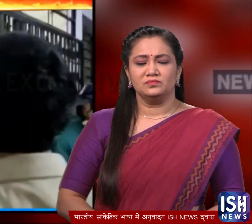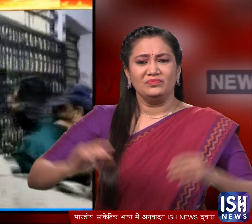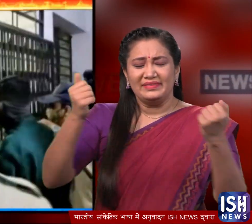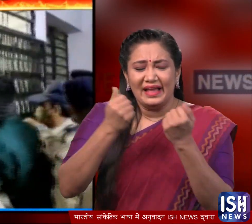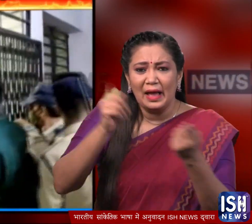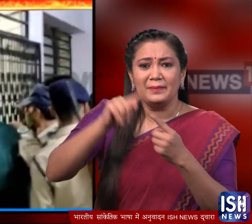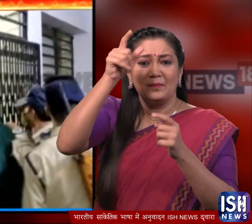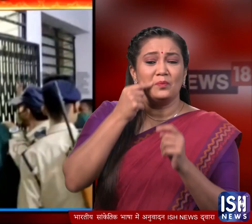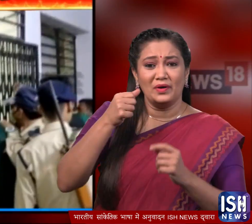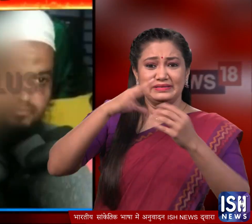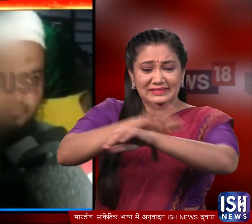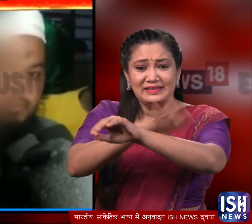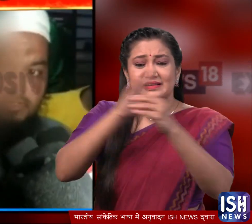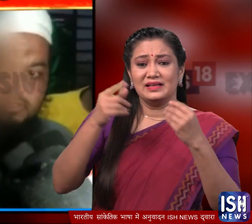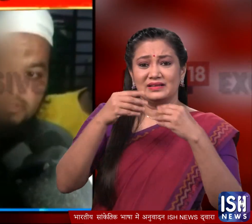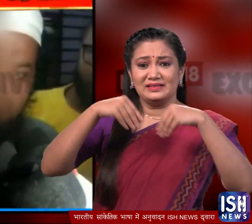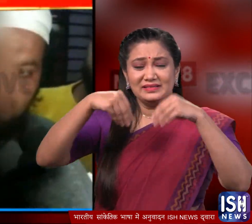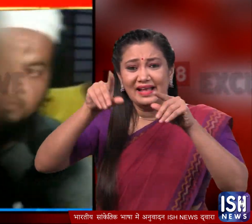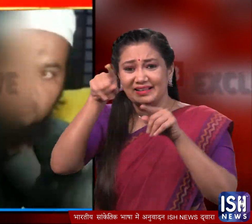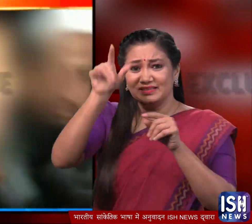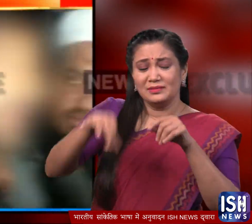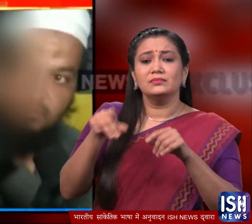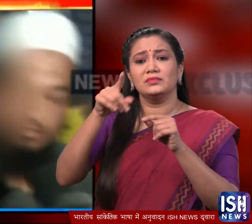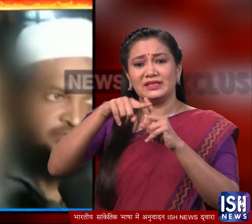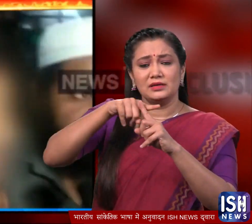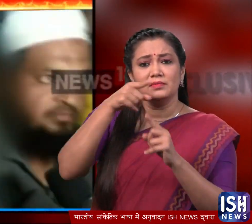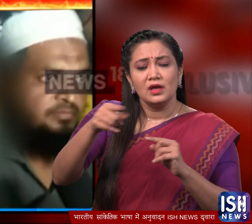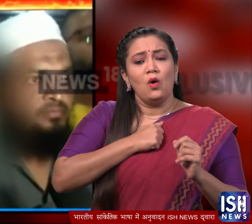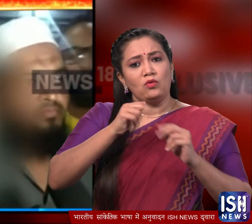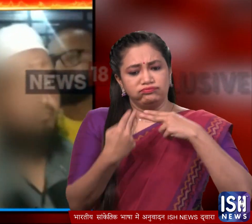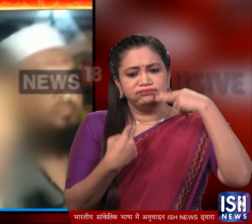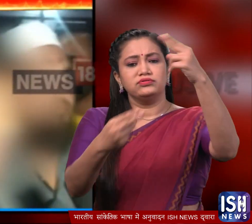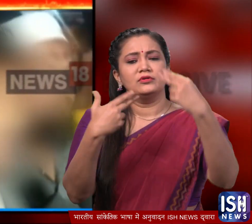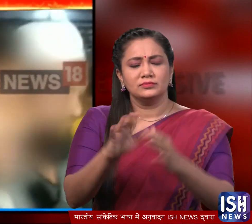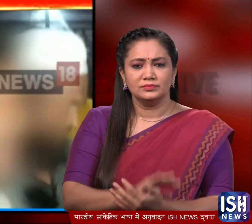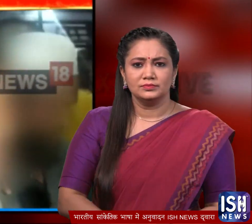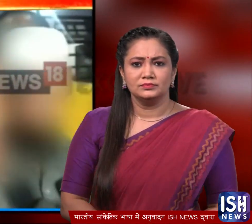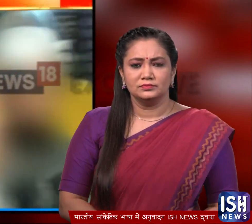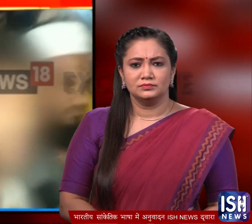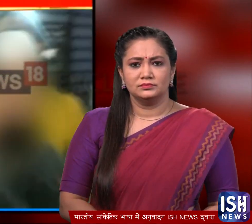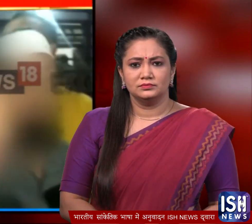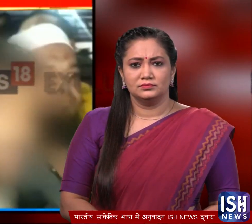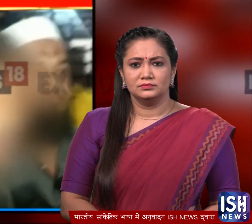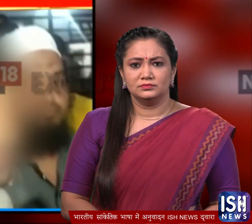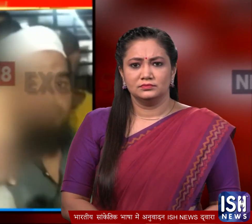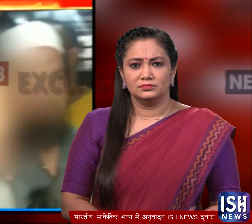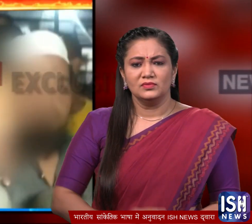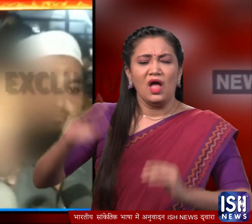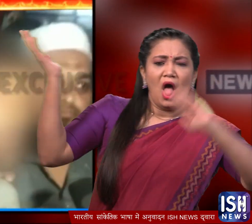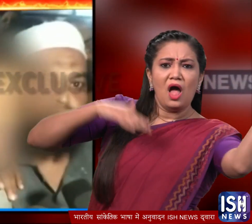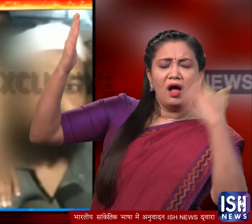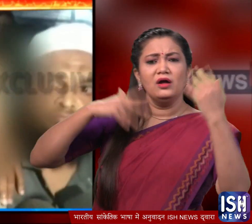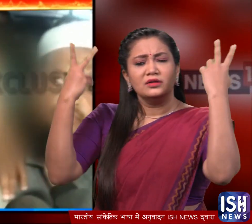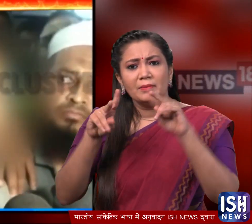हंगामे के बीच चूड़ियां बेचने वाला तस्लीम नाम का शख्स भी सामने आया और उसने आपबीती सुनाई। बस जैसे नाम बताया वैसे सर और ज्यादा मारने